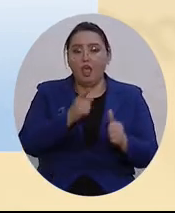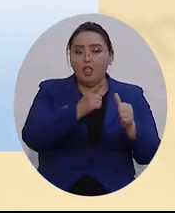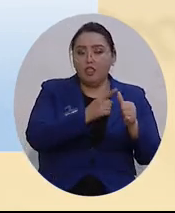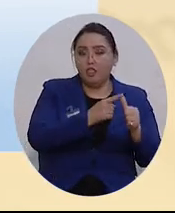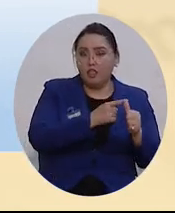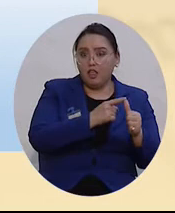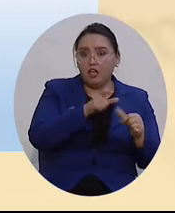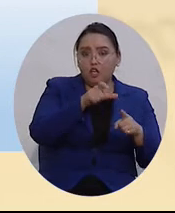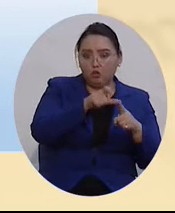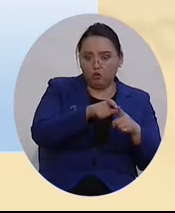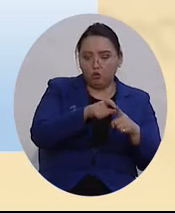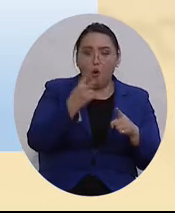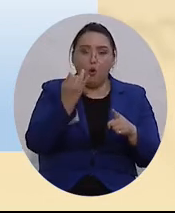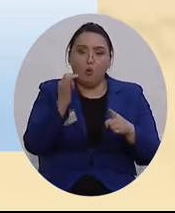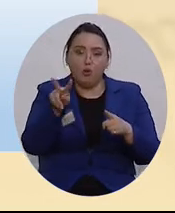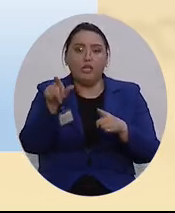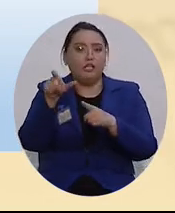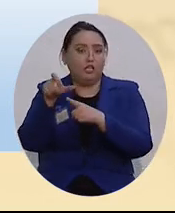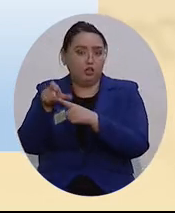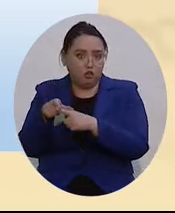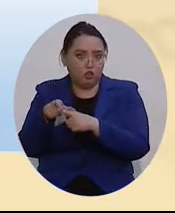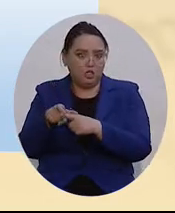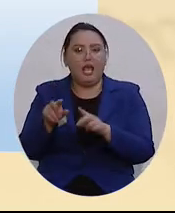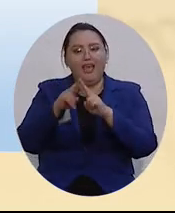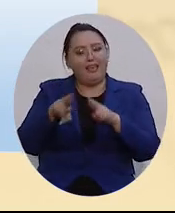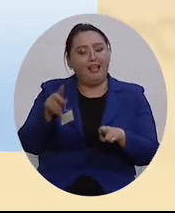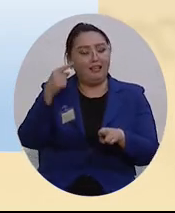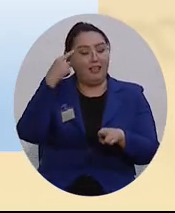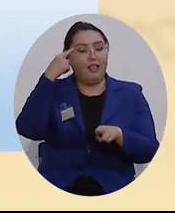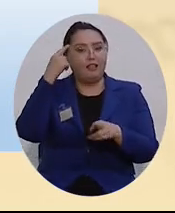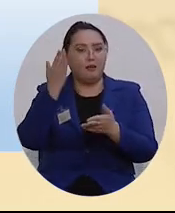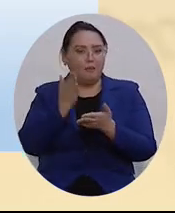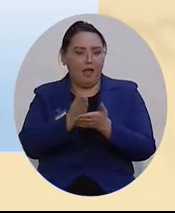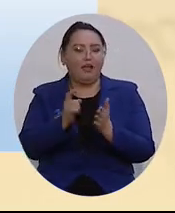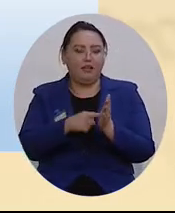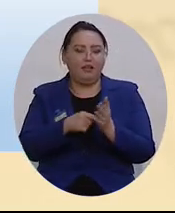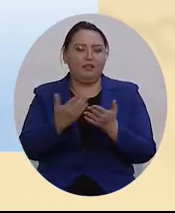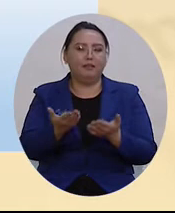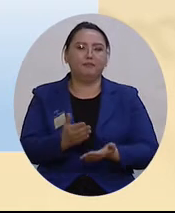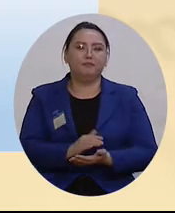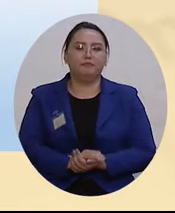За нэрийн нөхцөлийг бид 6 дугаар ангид үзсэн. Тоо, ти ялгал, хамаатуулах нөхцөлийг